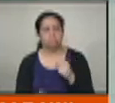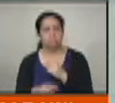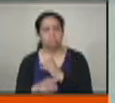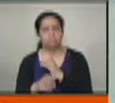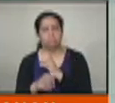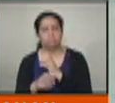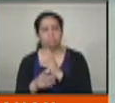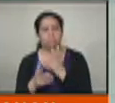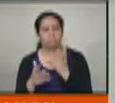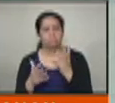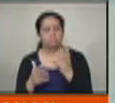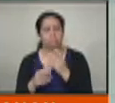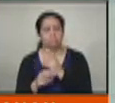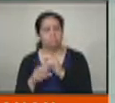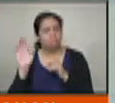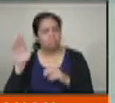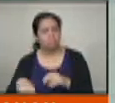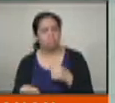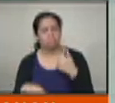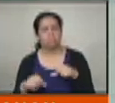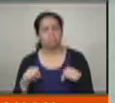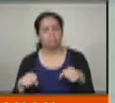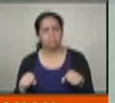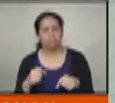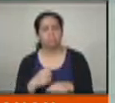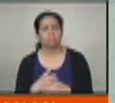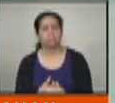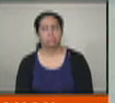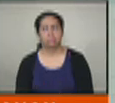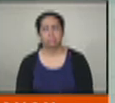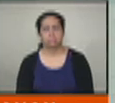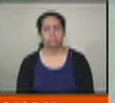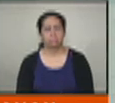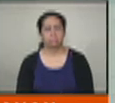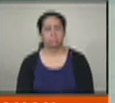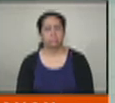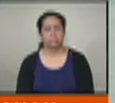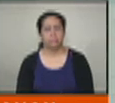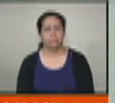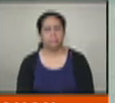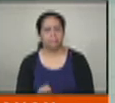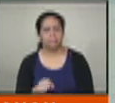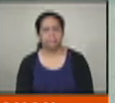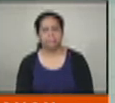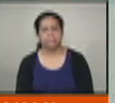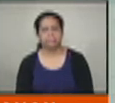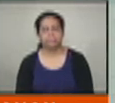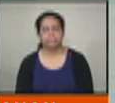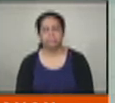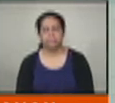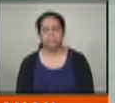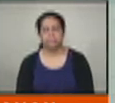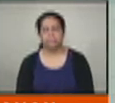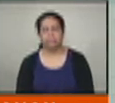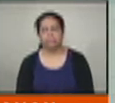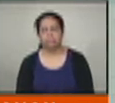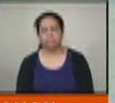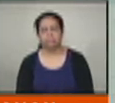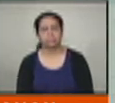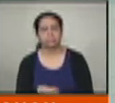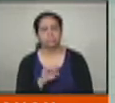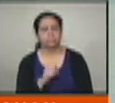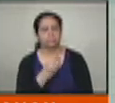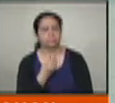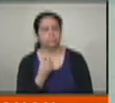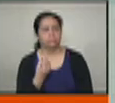silang magpara ng ibang sasakyan. Oo, tricycle, pwede naman. Eh ngayon nga